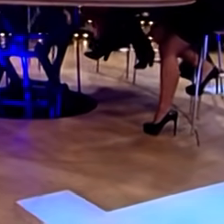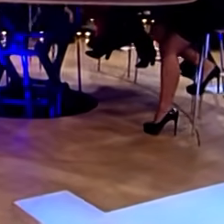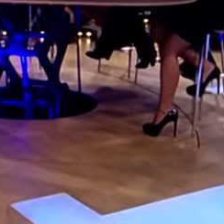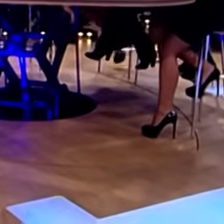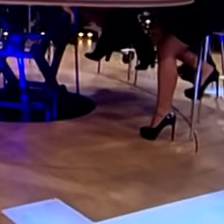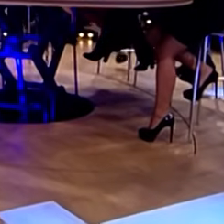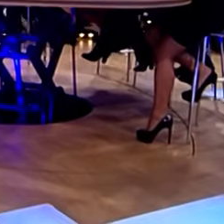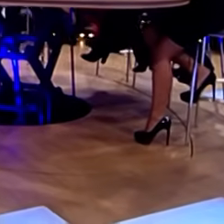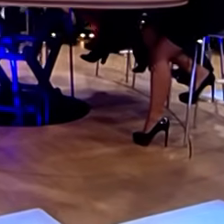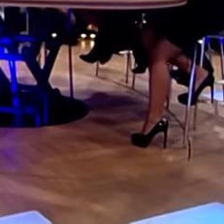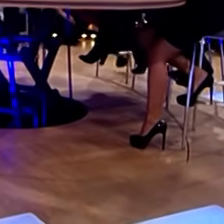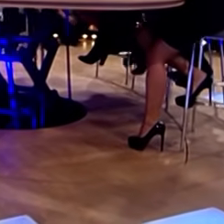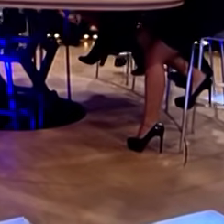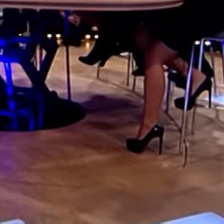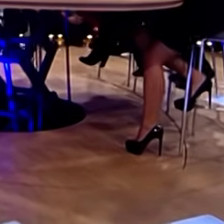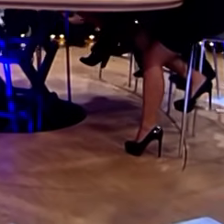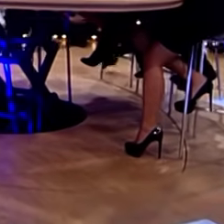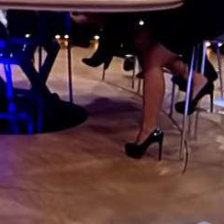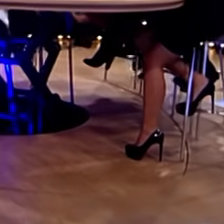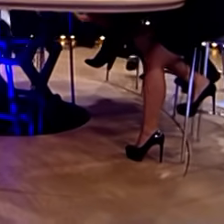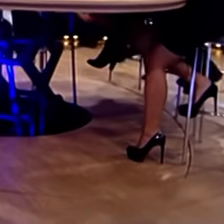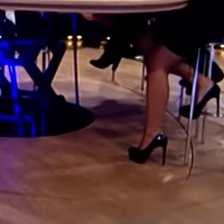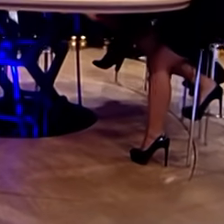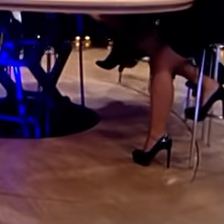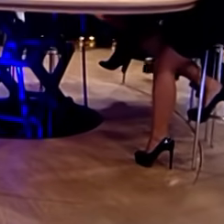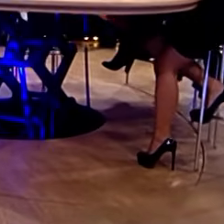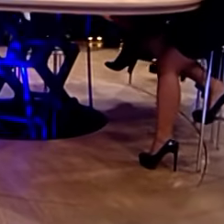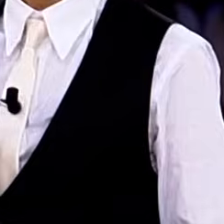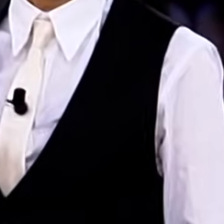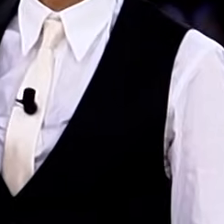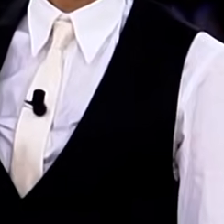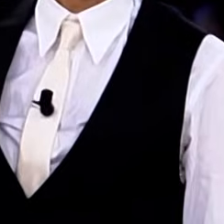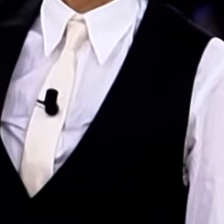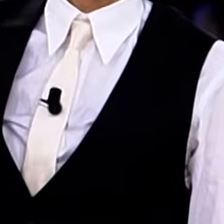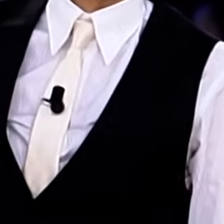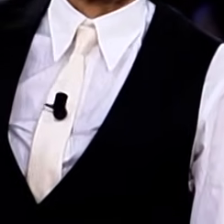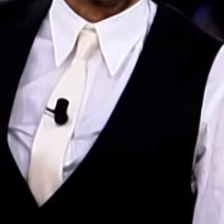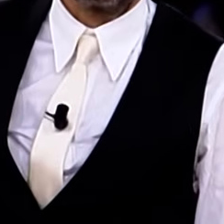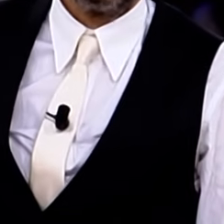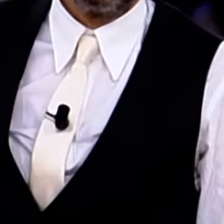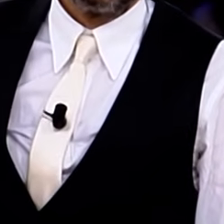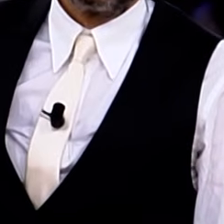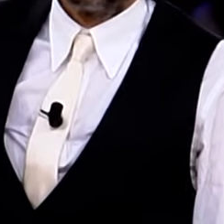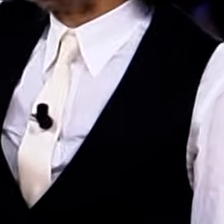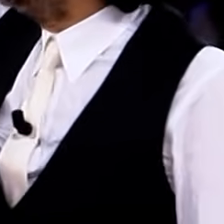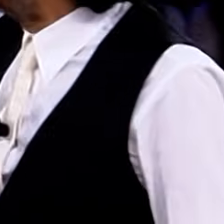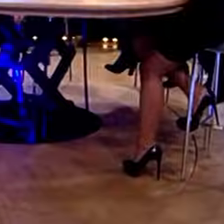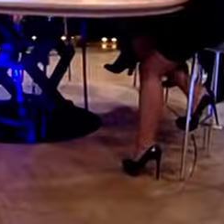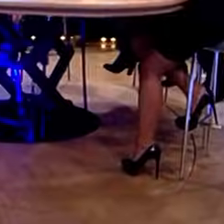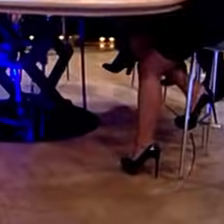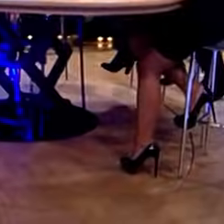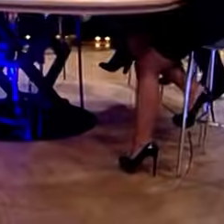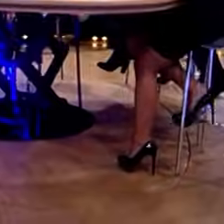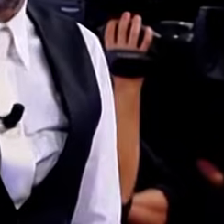müthiştir. Müthiştir. Hakikaten bir kere dili sürçtü, böyle dil sürçmesi görülmüş.